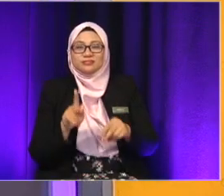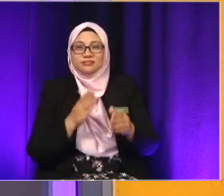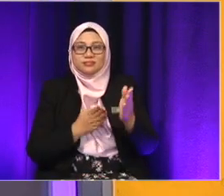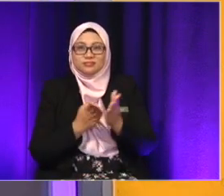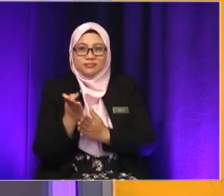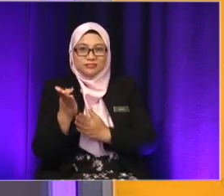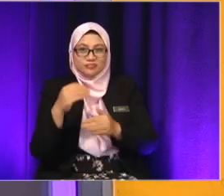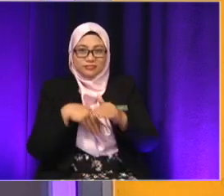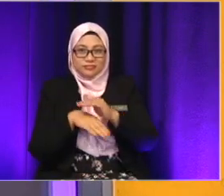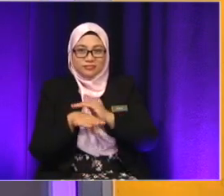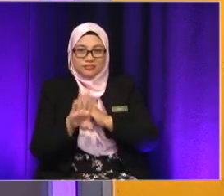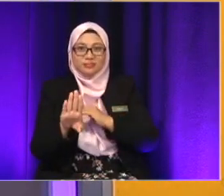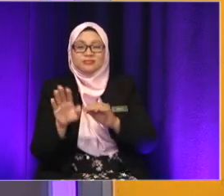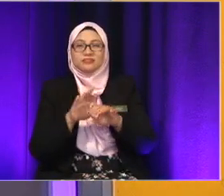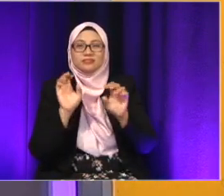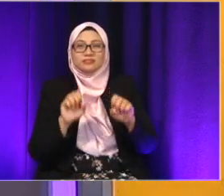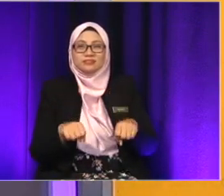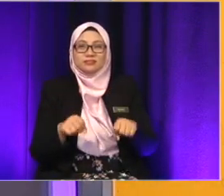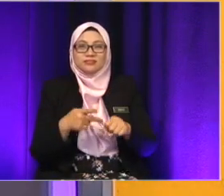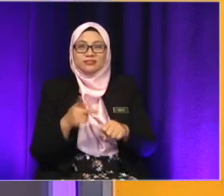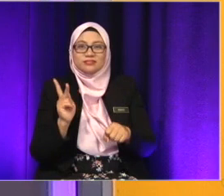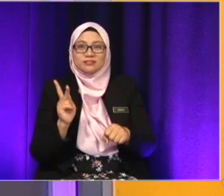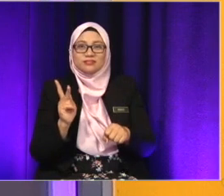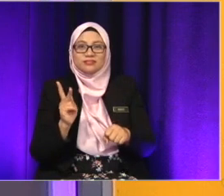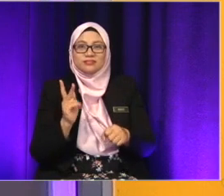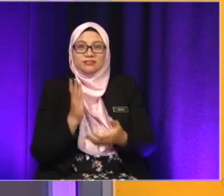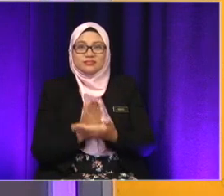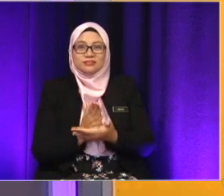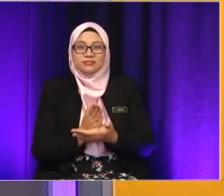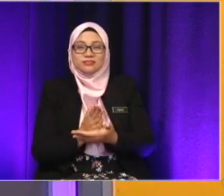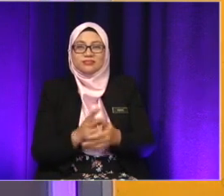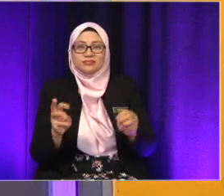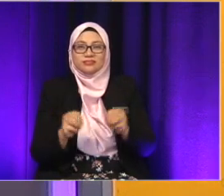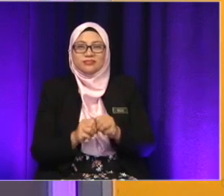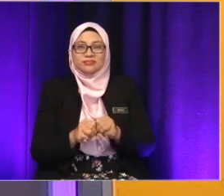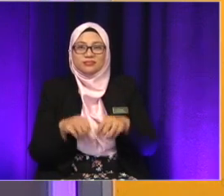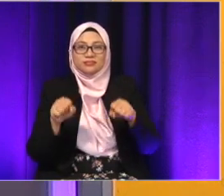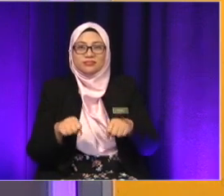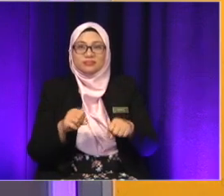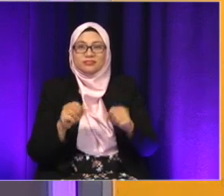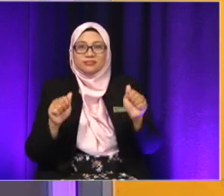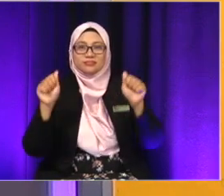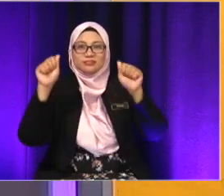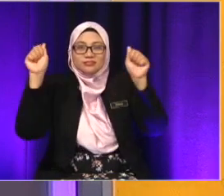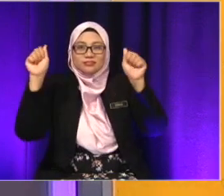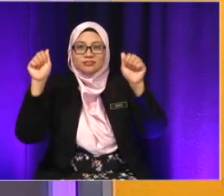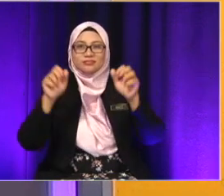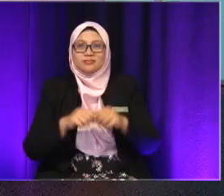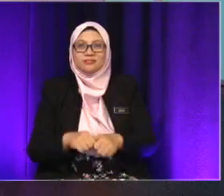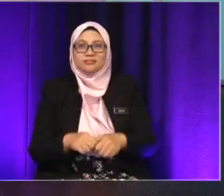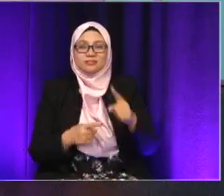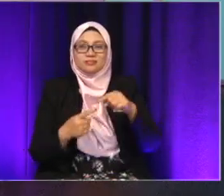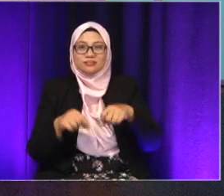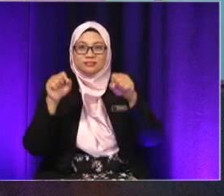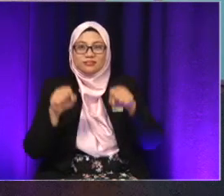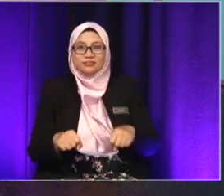ni kita akan lock off balik, itu je. Macam pump angin kan? Pump angin. Pump angin yang ada silinder sebelah tu kan. Kita pump tu, kita tekan,